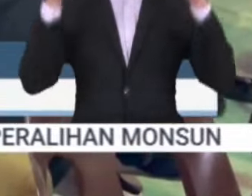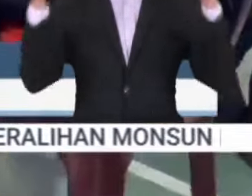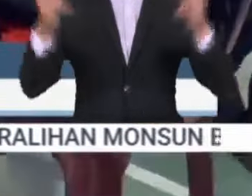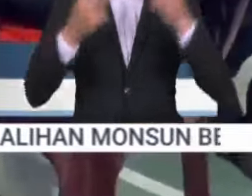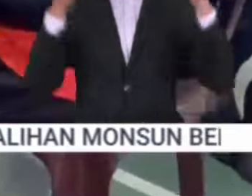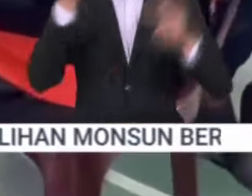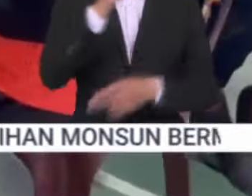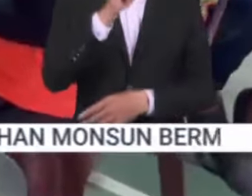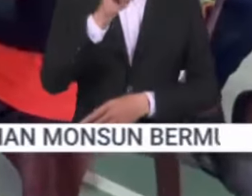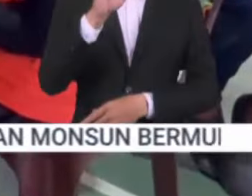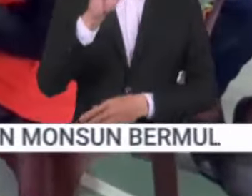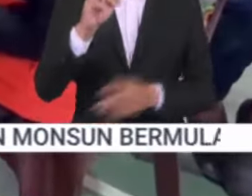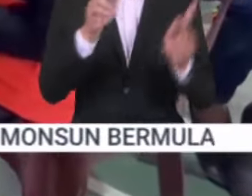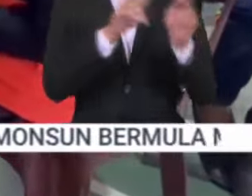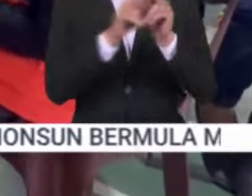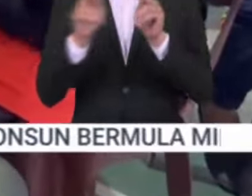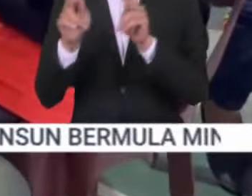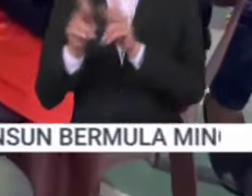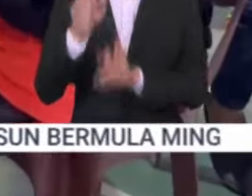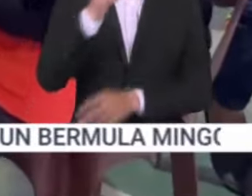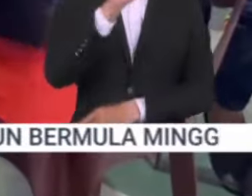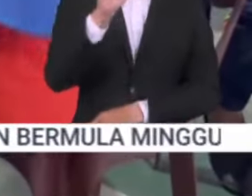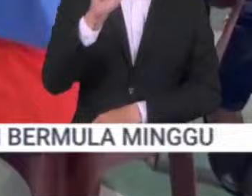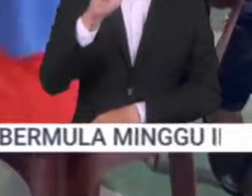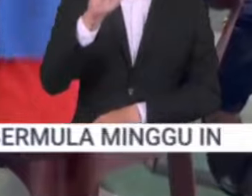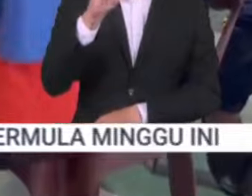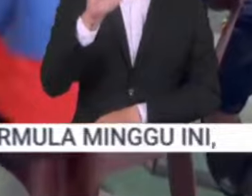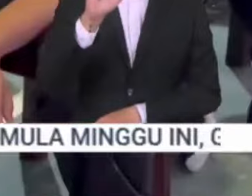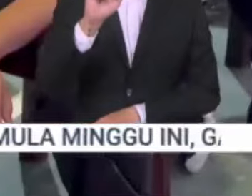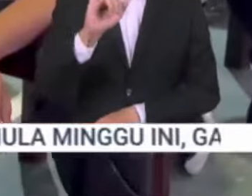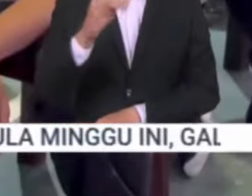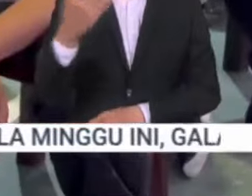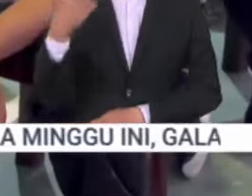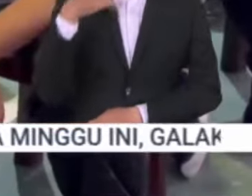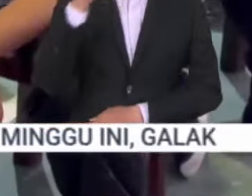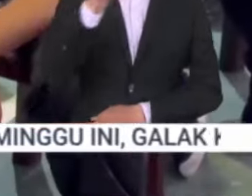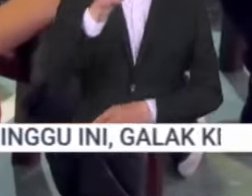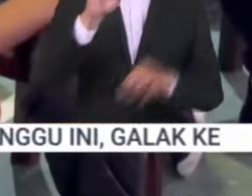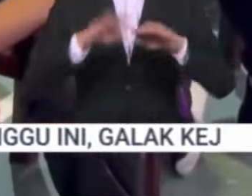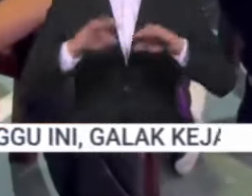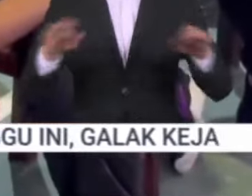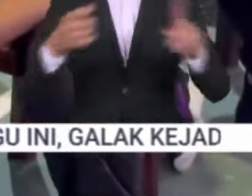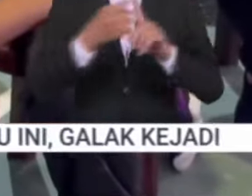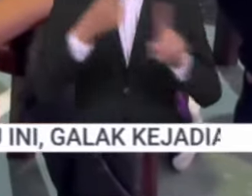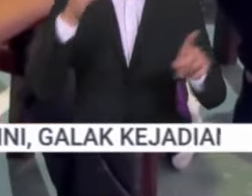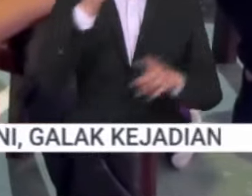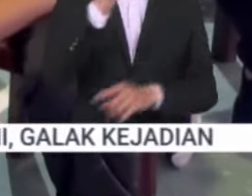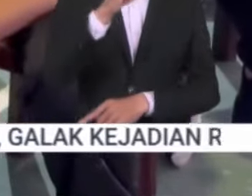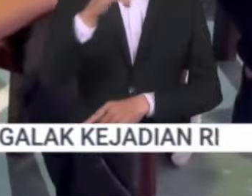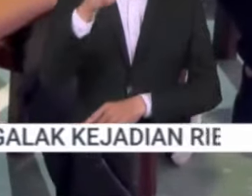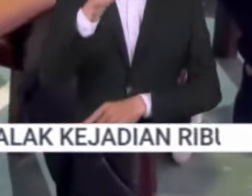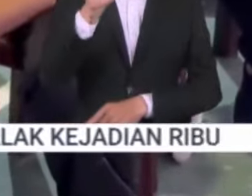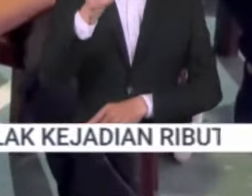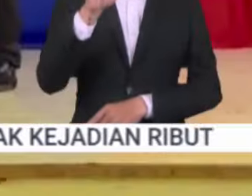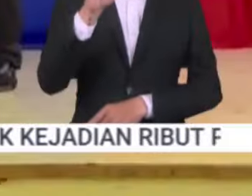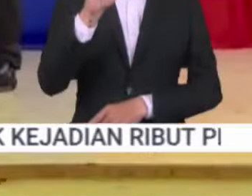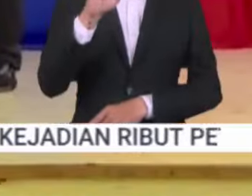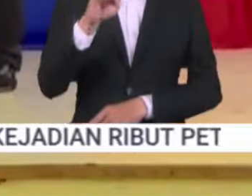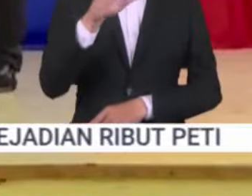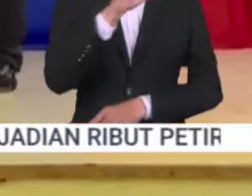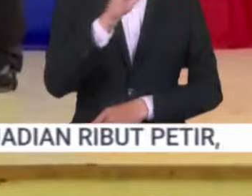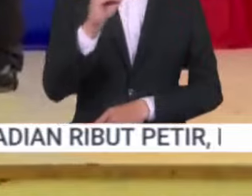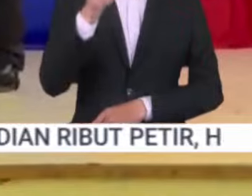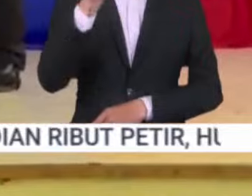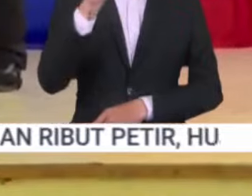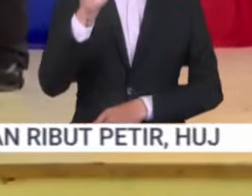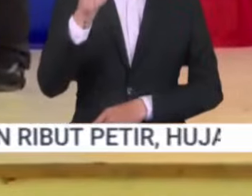Carnival STEM di Dewan Kampung Selalang, Sarike. Seramai 80 murid dari SK Mandor Aris dan SK Jawa Sarike